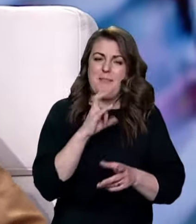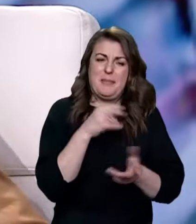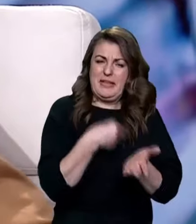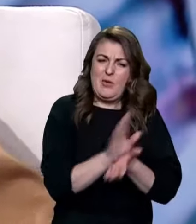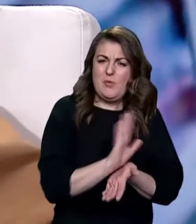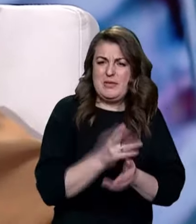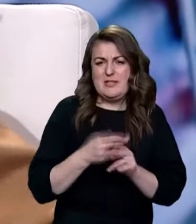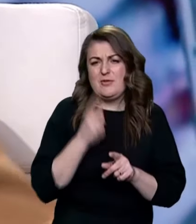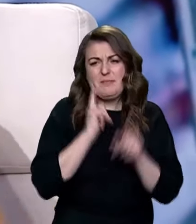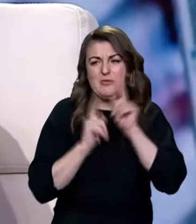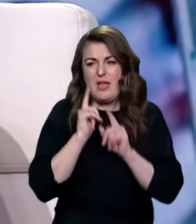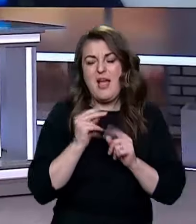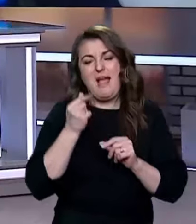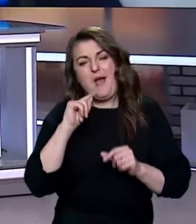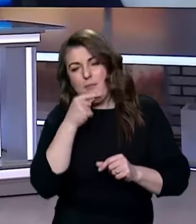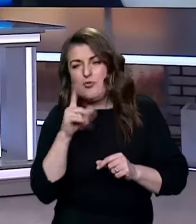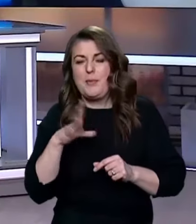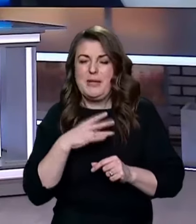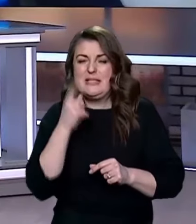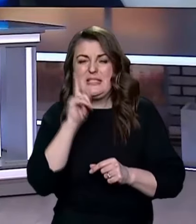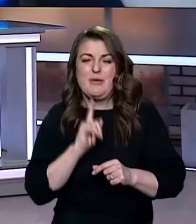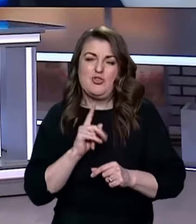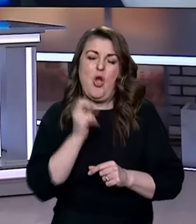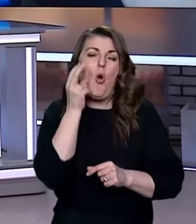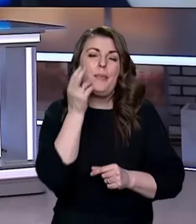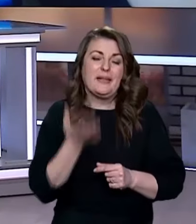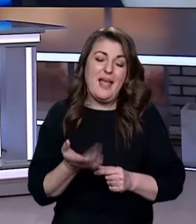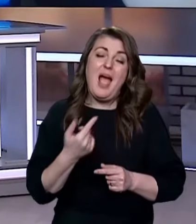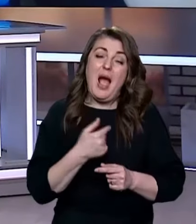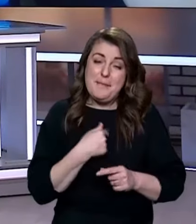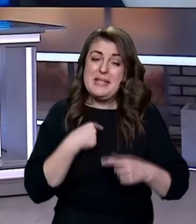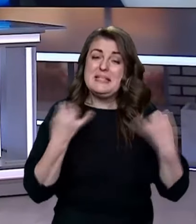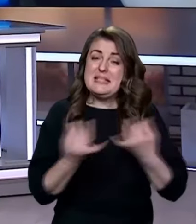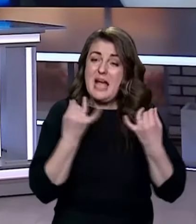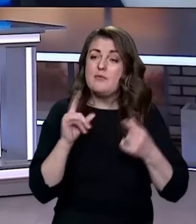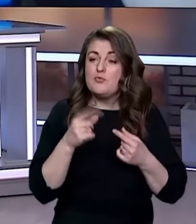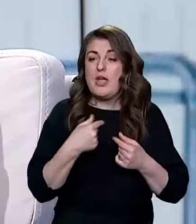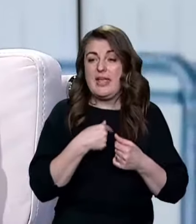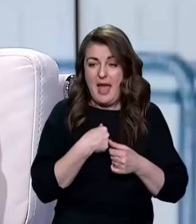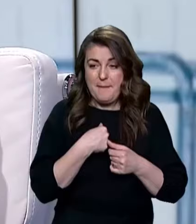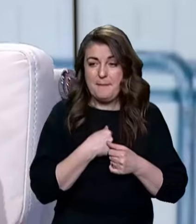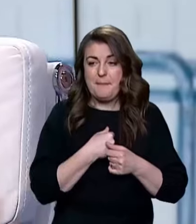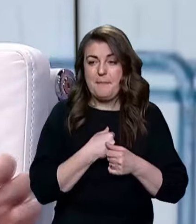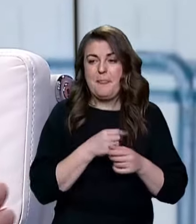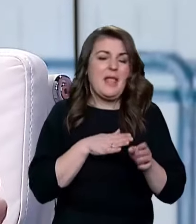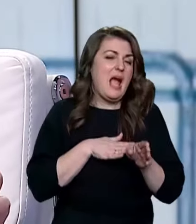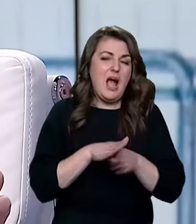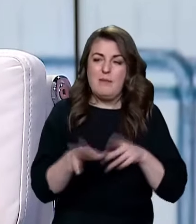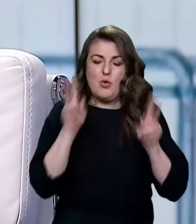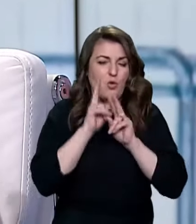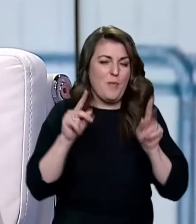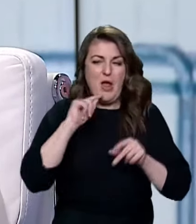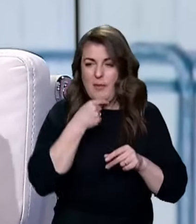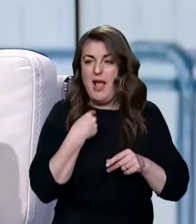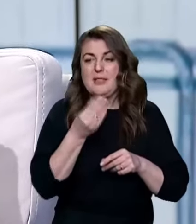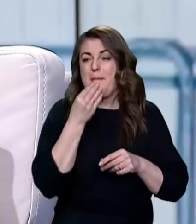собі щось цього смачненького, заощадити, щоб був смачнішим обід. Особливо мені це цікаво, пане Сергію, тому що я абсолютно не вмію